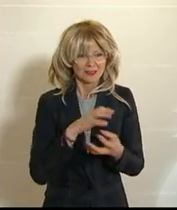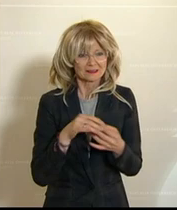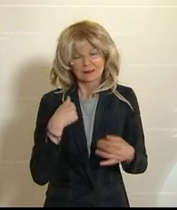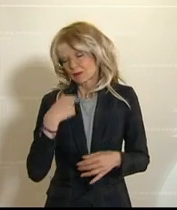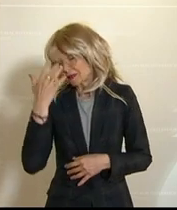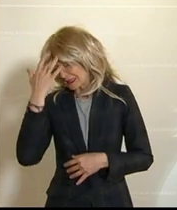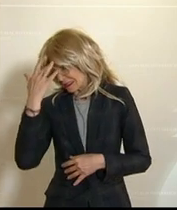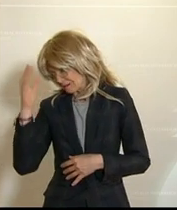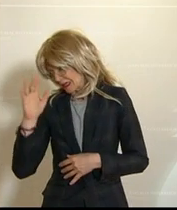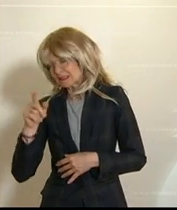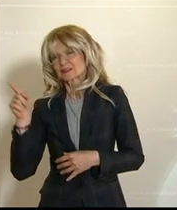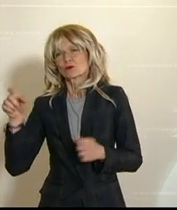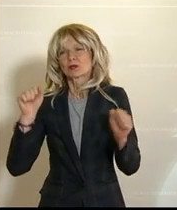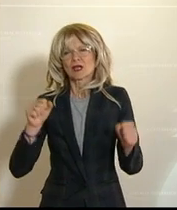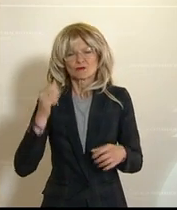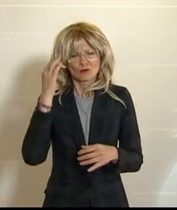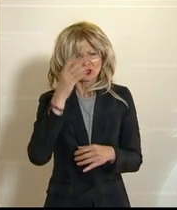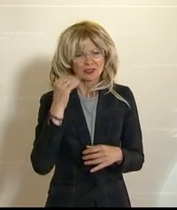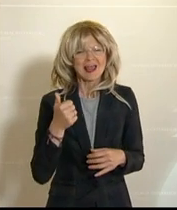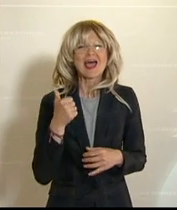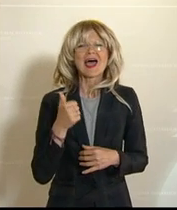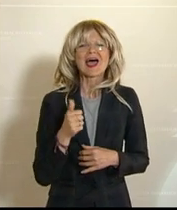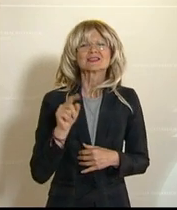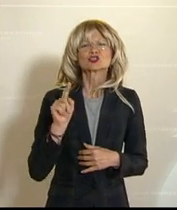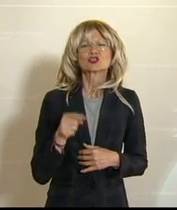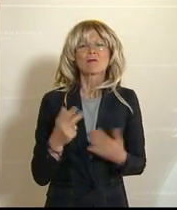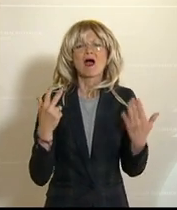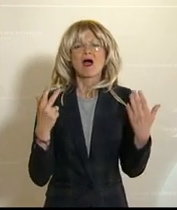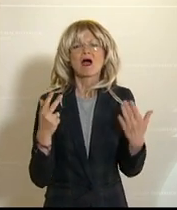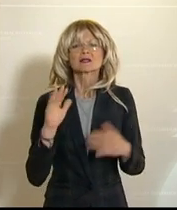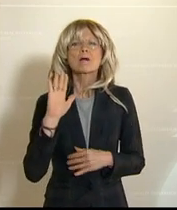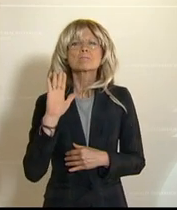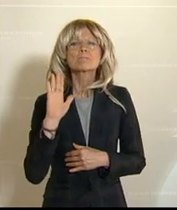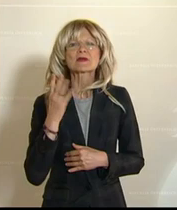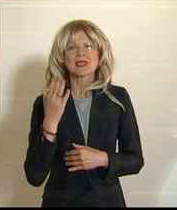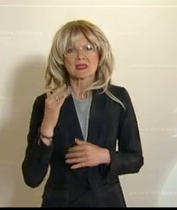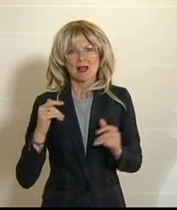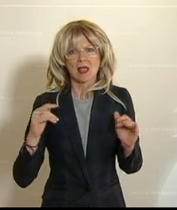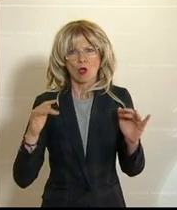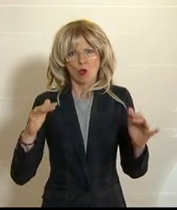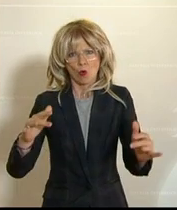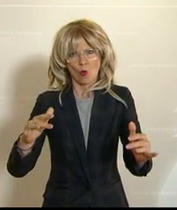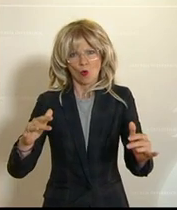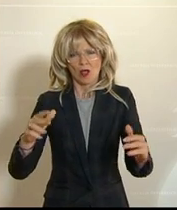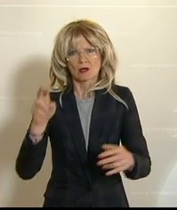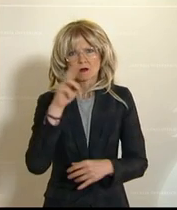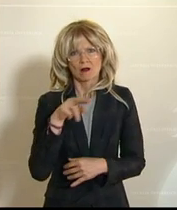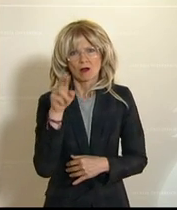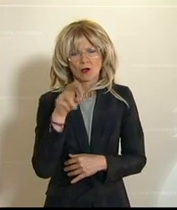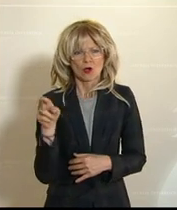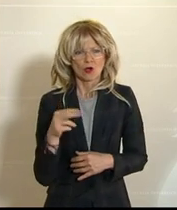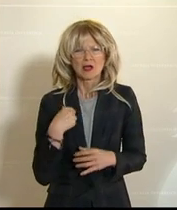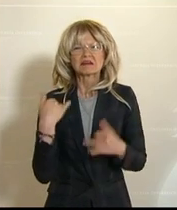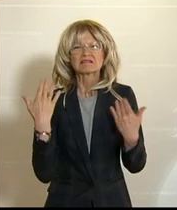drunter. Es war für mich sehr schwer. 1,8 Billionen Euro. Ich habe dann nachgoogeln müssen, wie